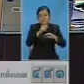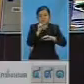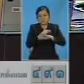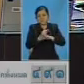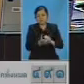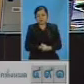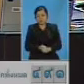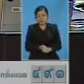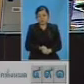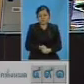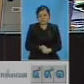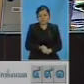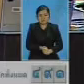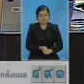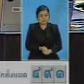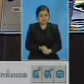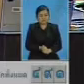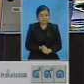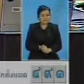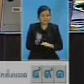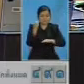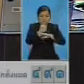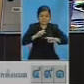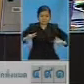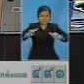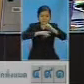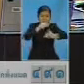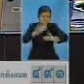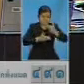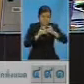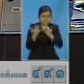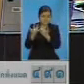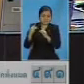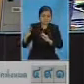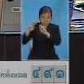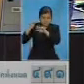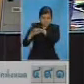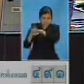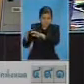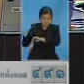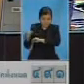เจ๊ฮาบิโตตาหยงนะครับท่านรัฐมนตรีพาณิชย์มาแล้วนะครับเหลืออีก2กระทรวงกำลังตามอยู่นะ